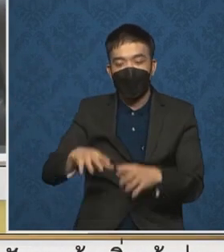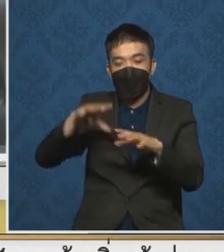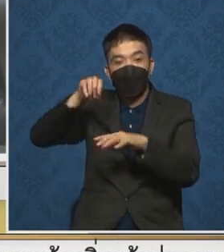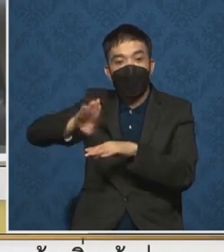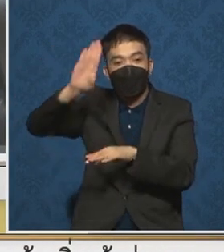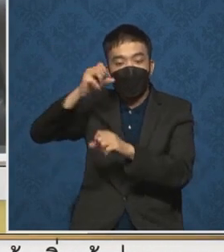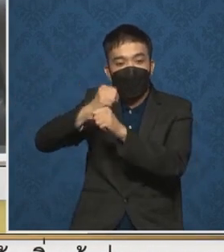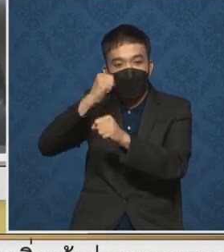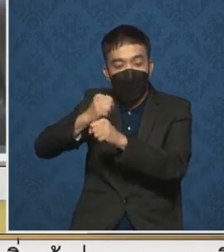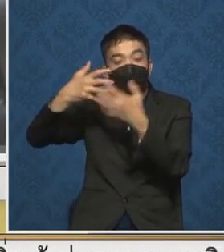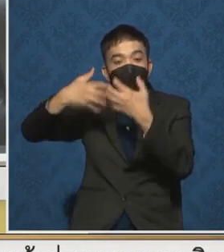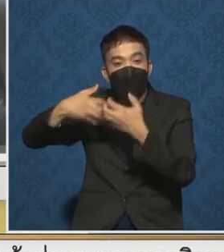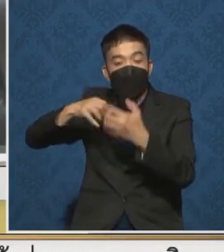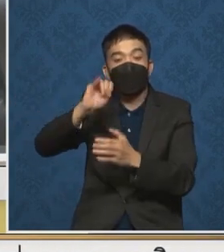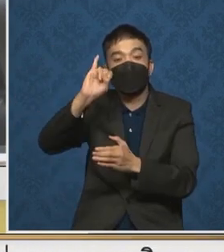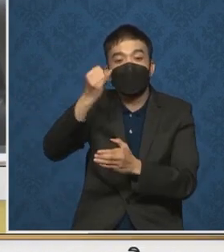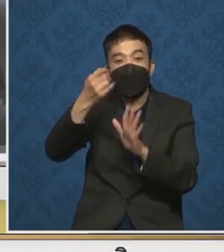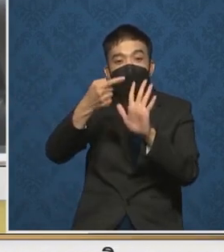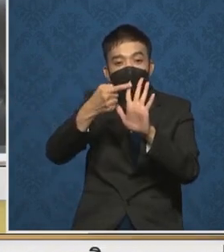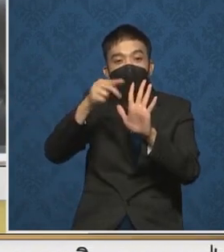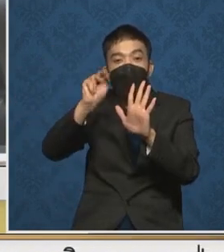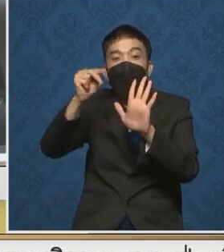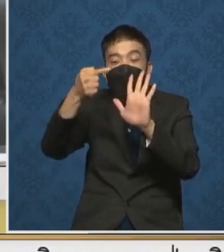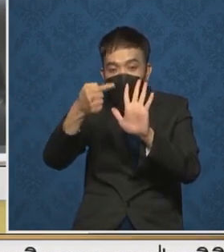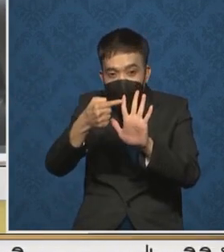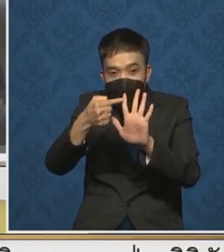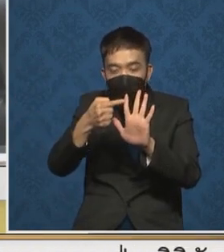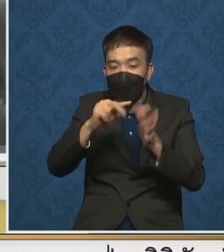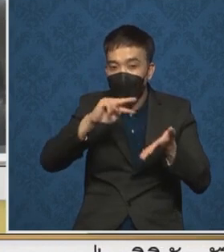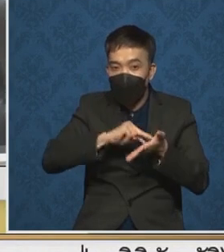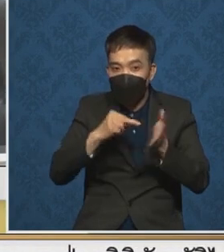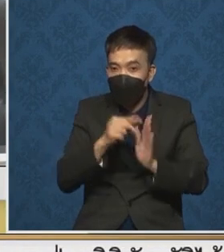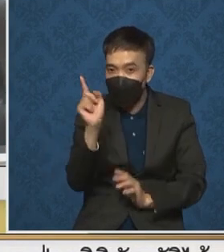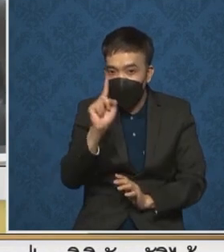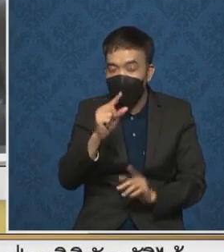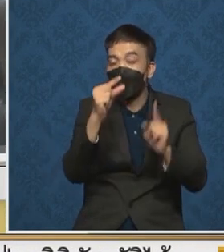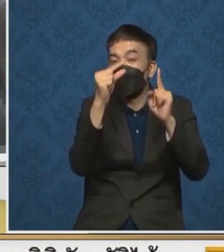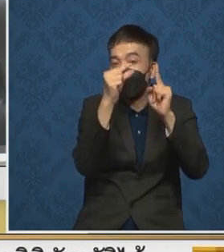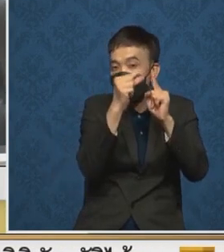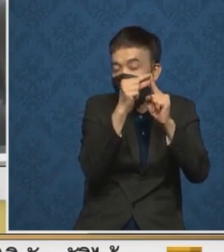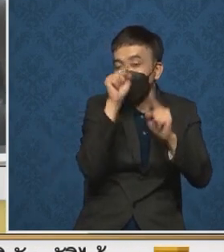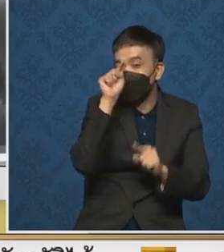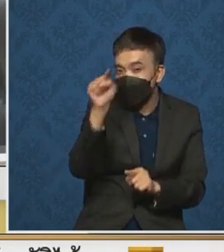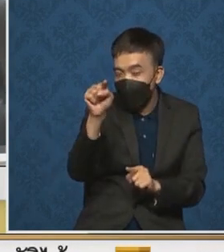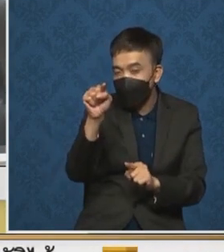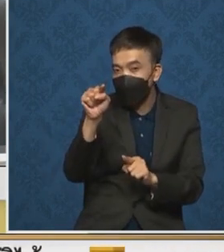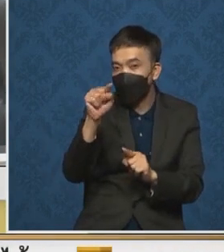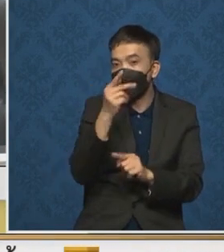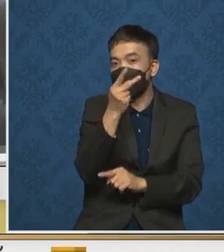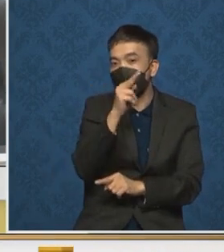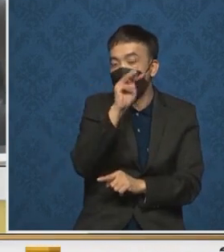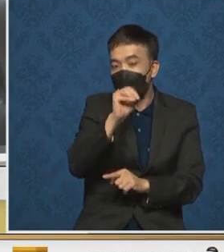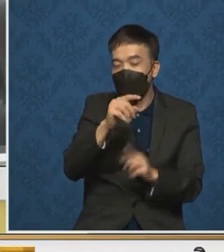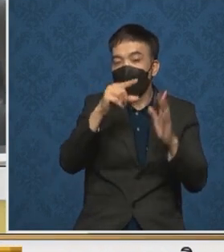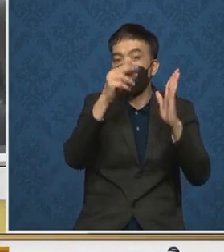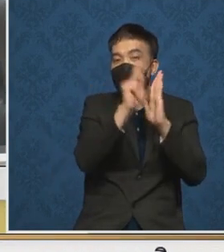จะนักนี่คืออะไรคือเป็นคำสั่งมะติค.ร.ม. ที่ผดกดหมายเหตผกดหมายเพร